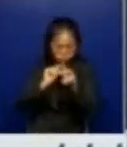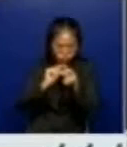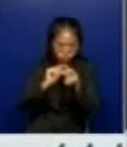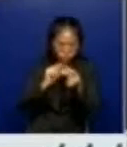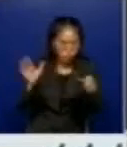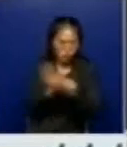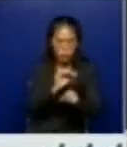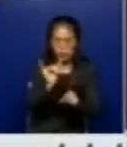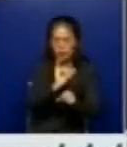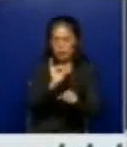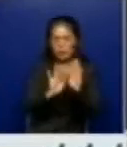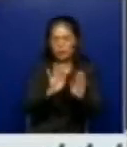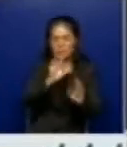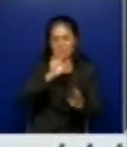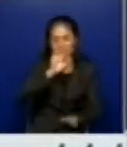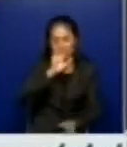341,000 ล้าน